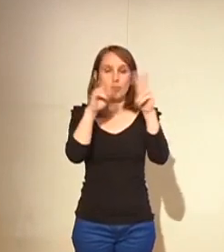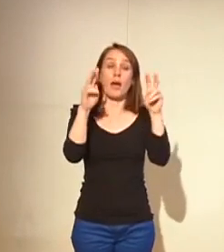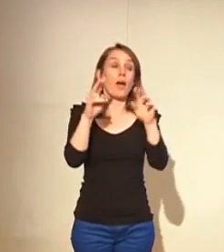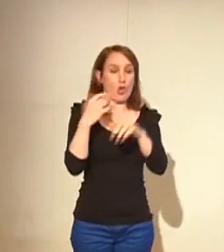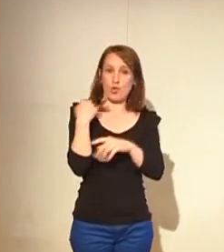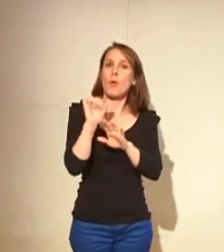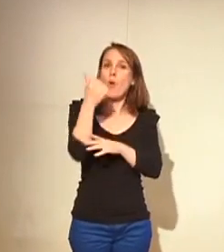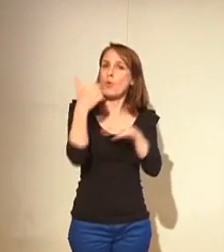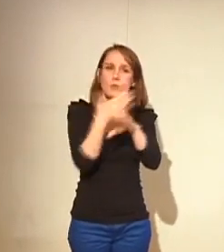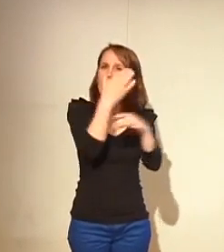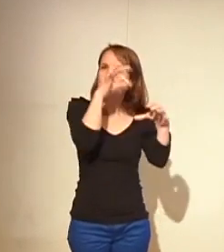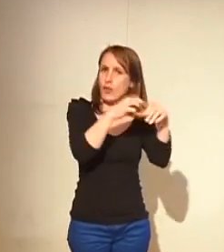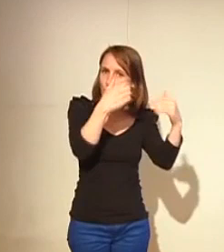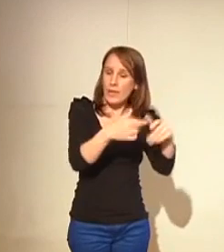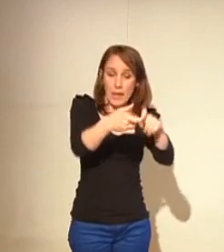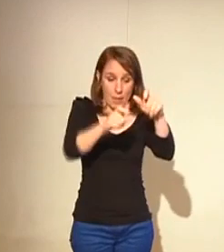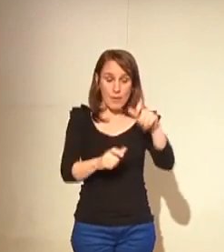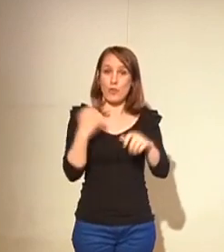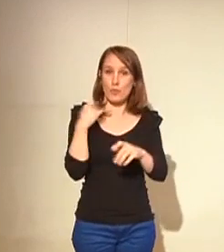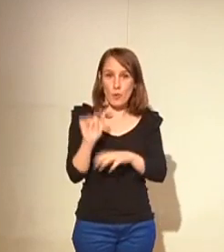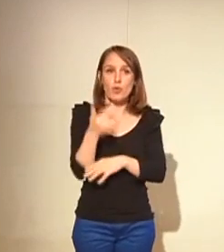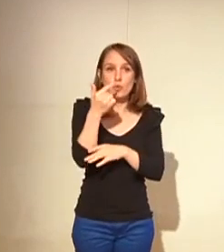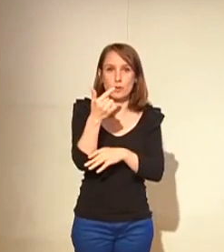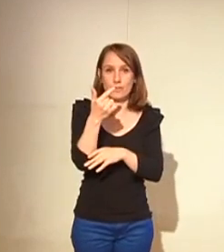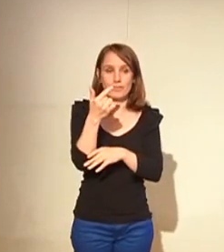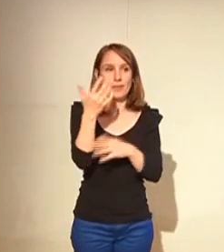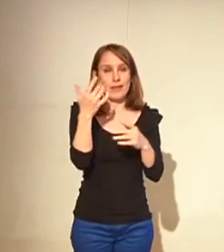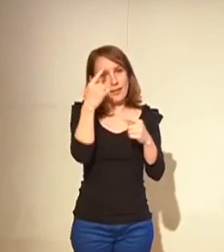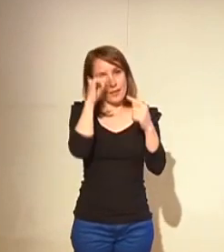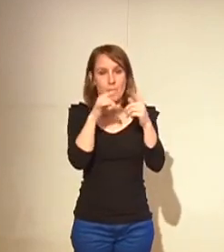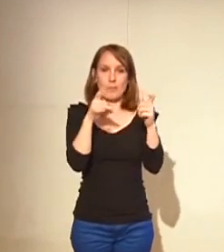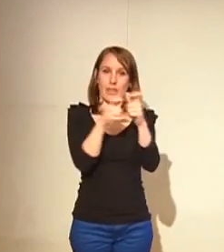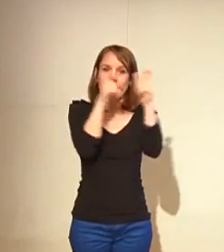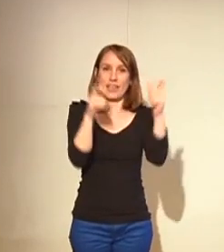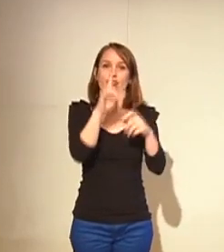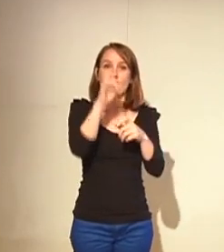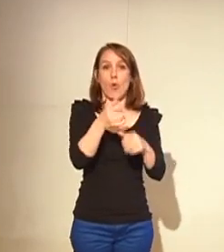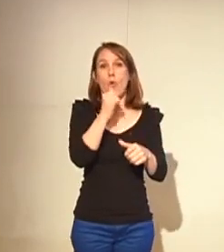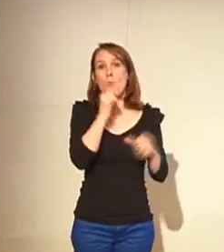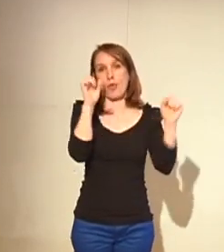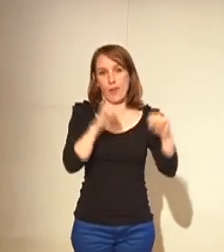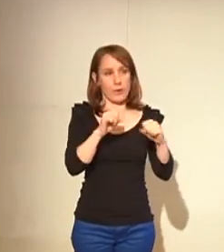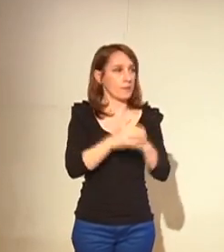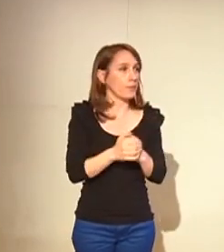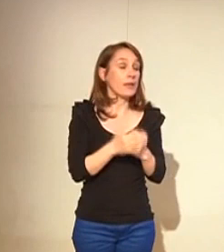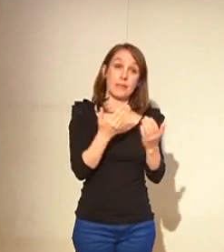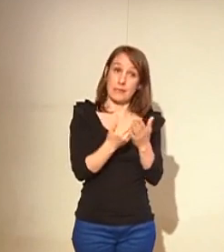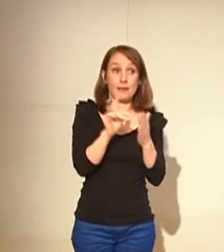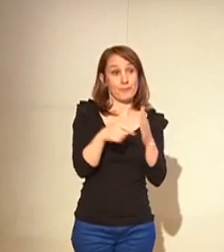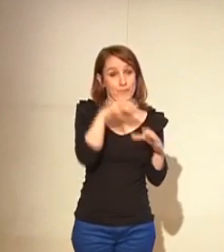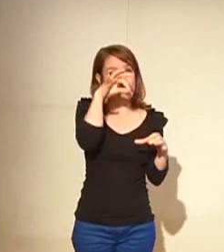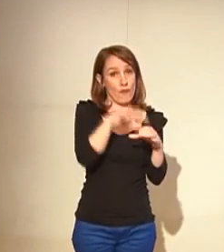11 donc nous l'avons déjà voté nous arrivons à la 12 qui demande également potentiellement un vote à buletin